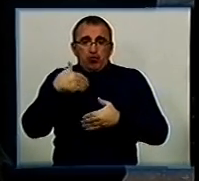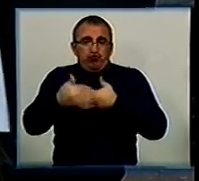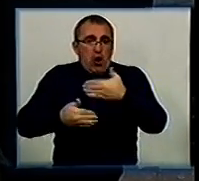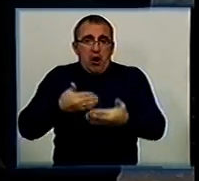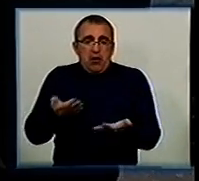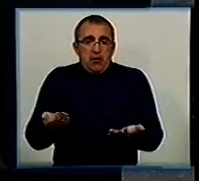Дякую.